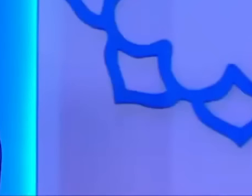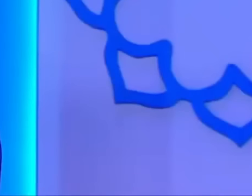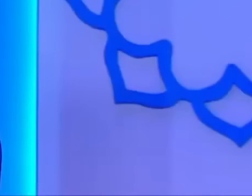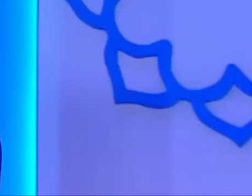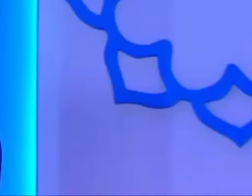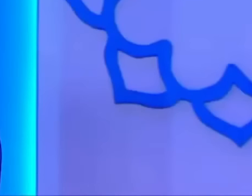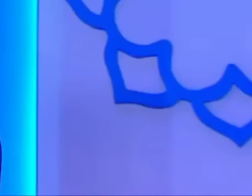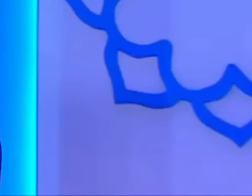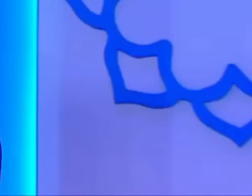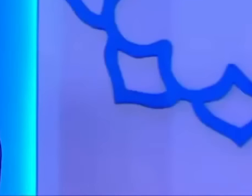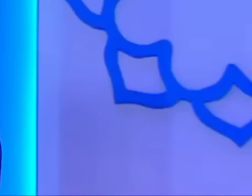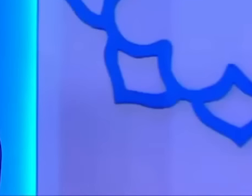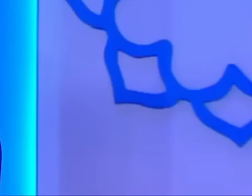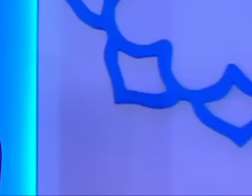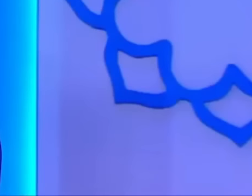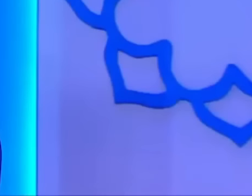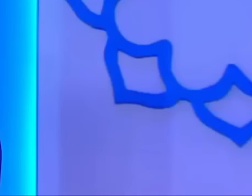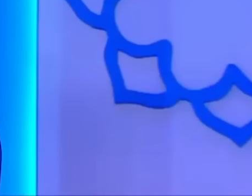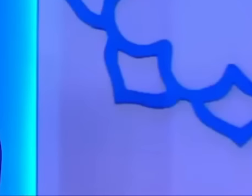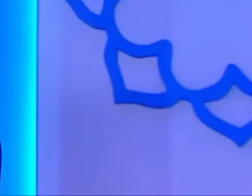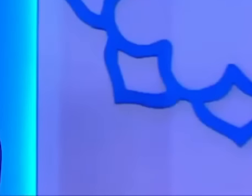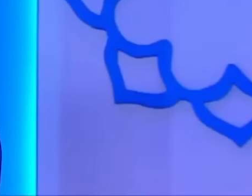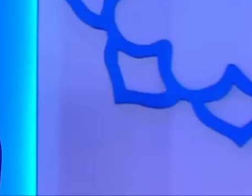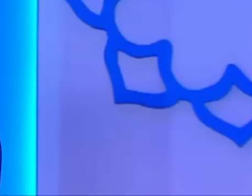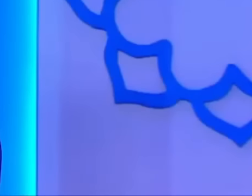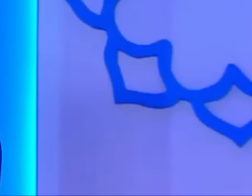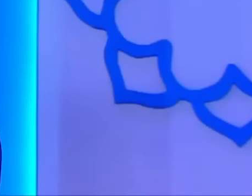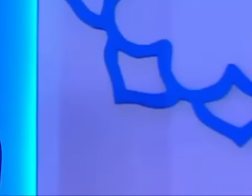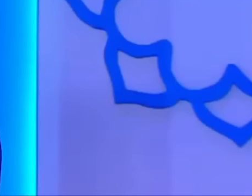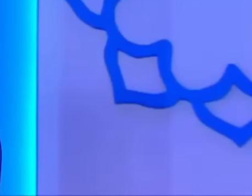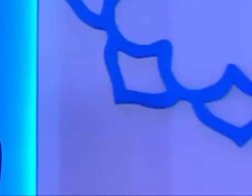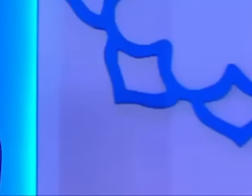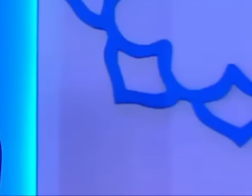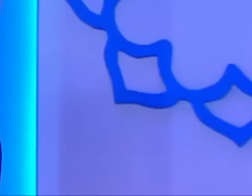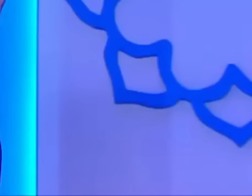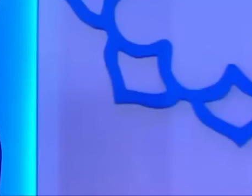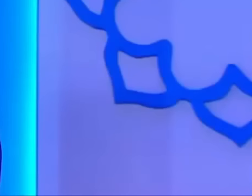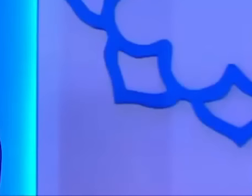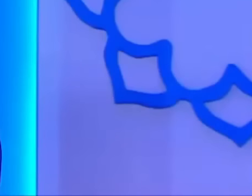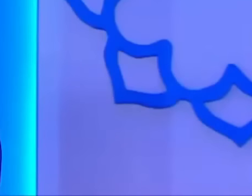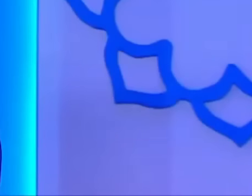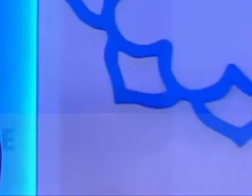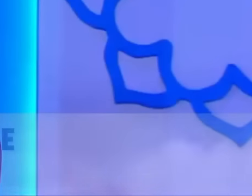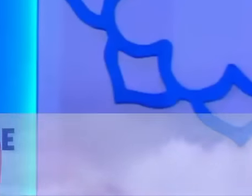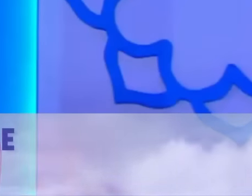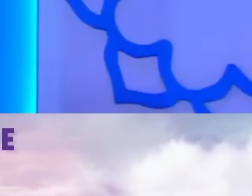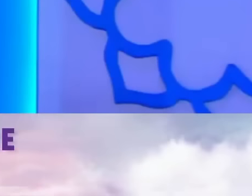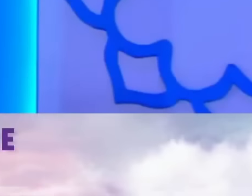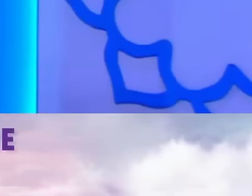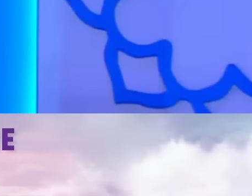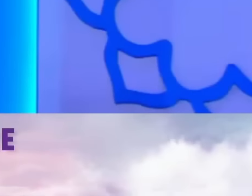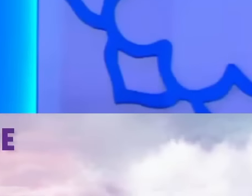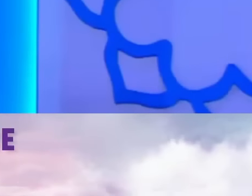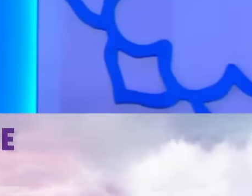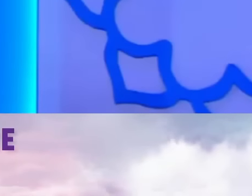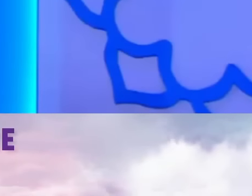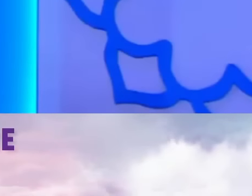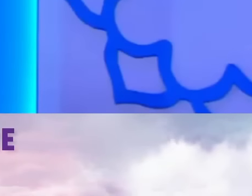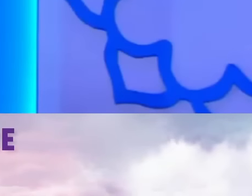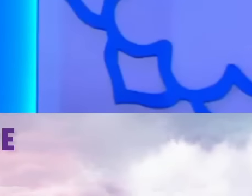perkataan oriental. Maknanya orang yang mengkaji tentang Orient, iaitu timur, yang berasal daripada barat. Maknanya orang barat yang mengkaji tentang